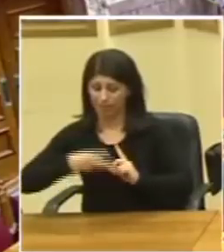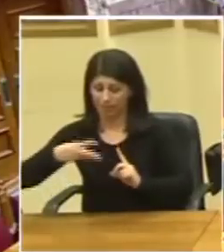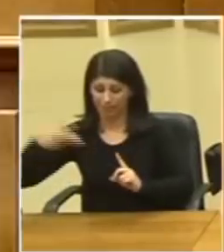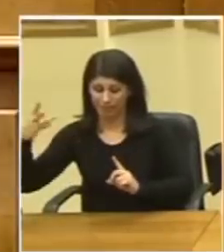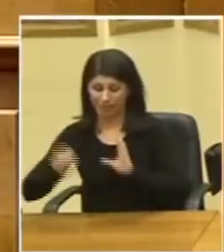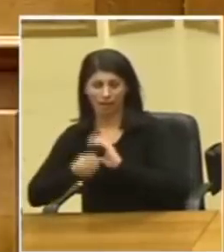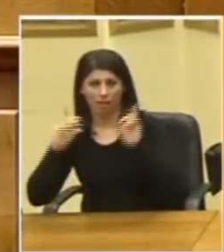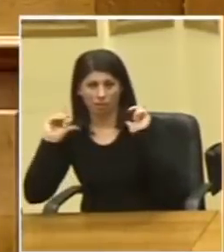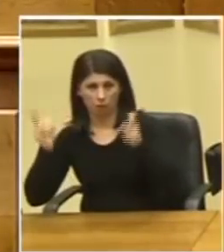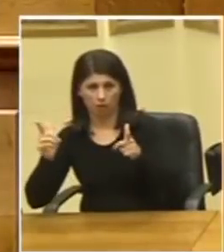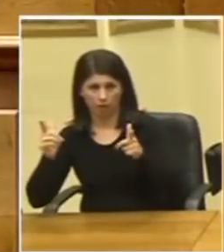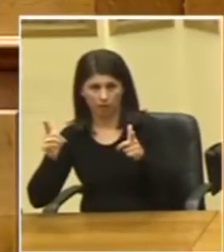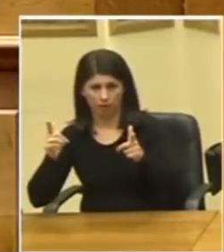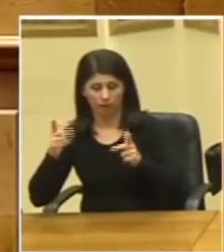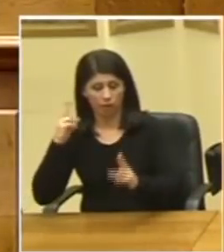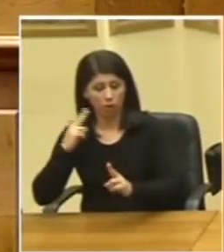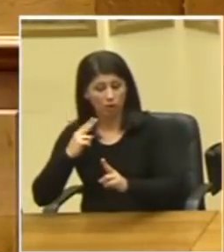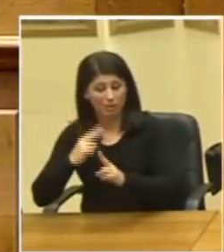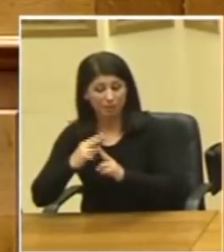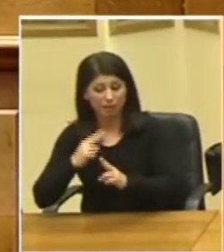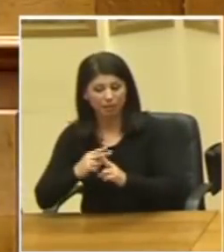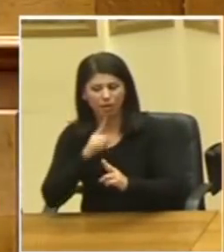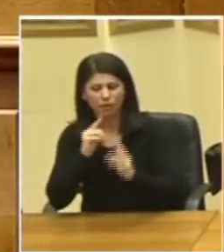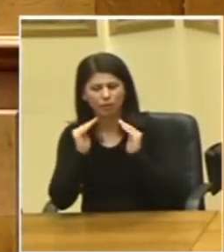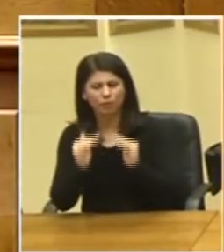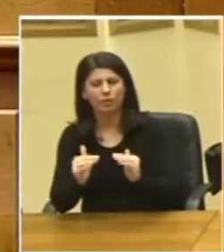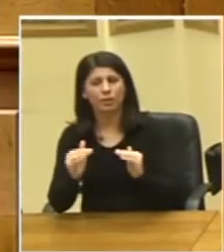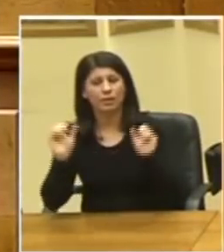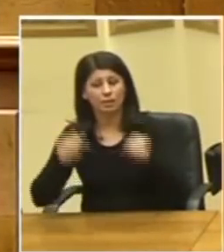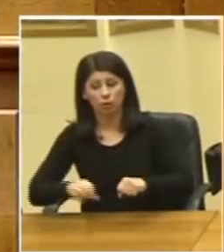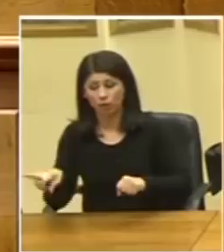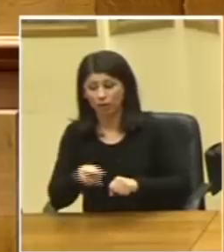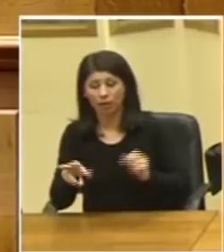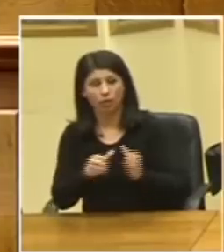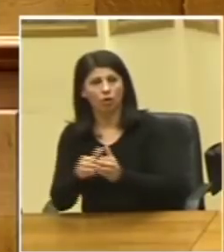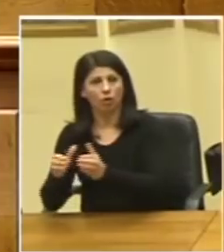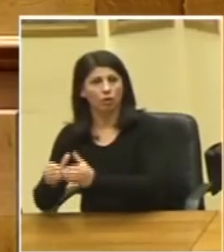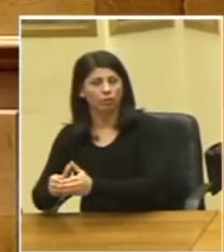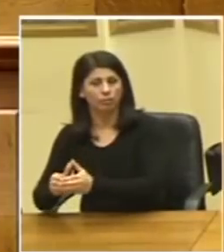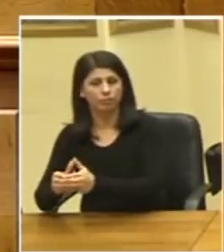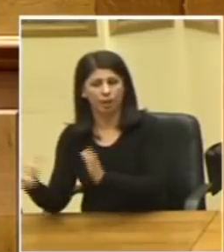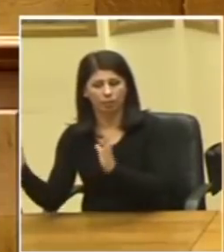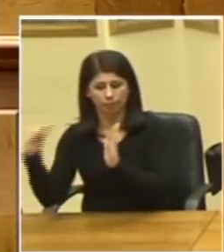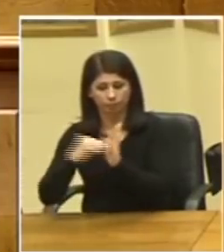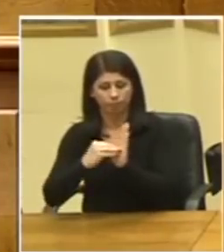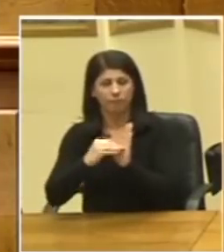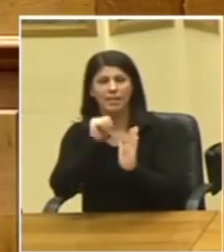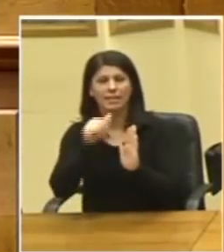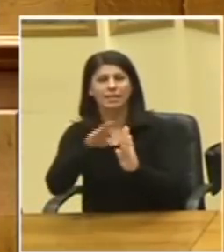Νέας Δημοκρατίας στο κύριο παραμένει. Συμφωνούν στο να καταχυρωθεί στο Σύνταγμα ο